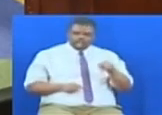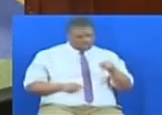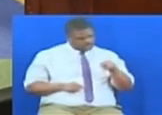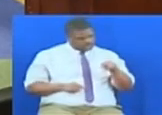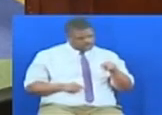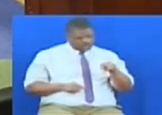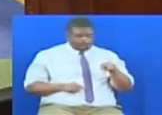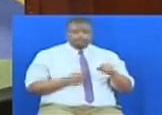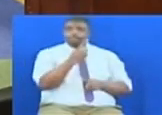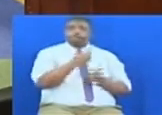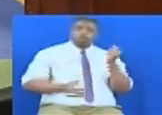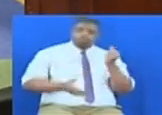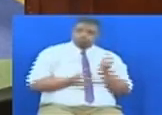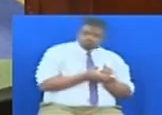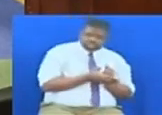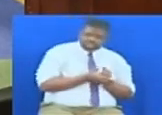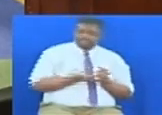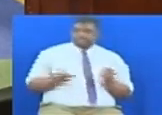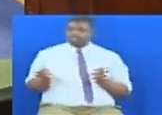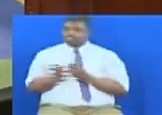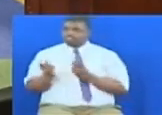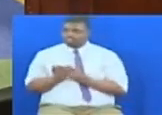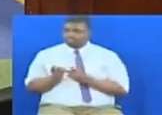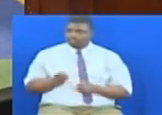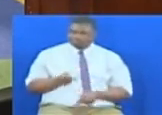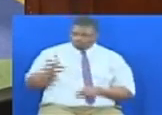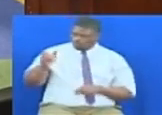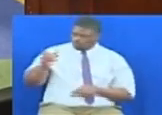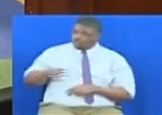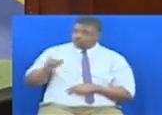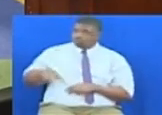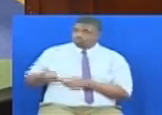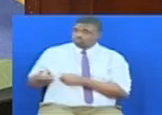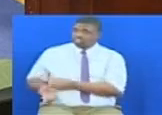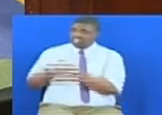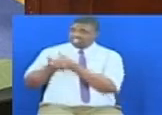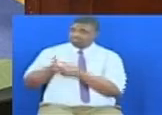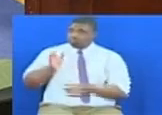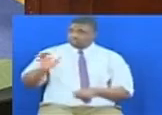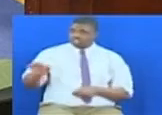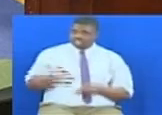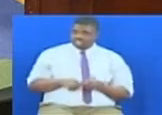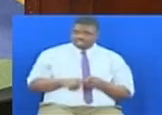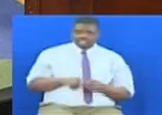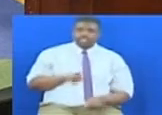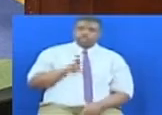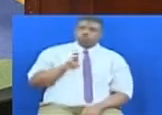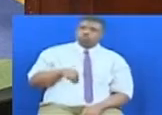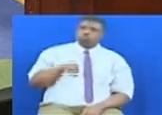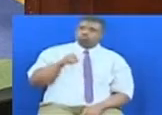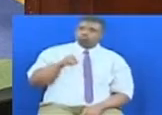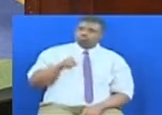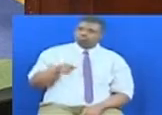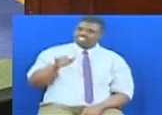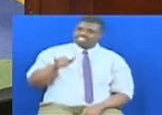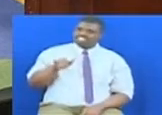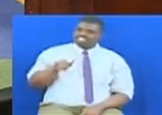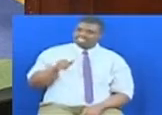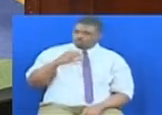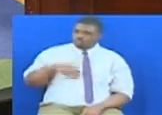rais niwapongeze wasaidizi wake, Mheshimiwa Umi, waziri wa